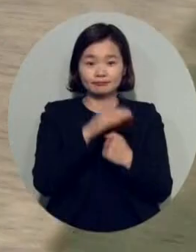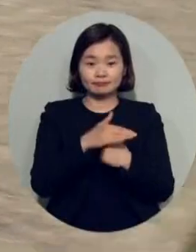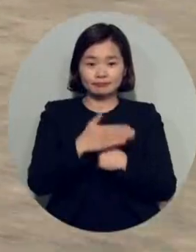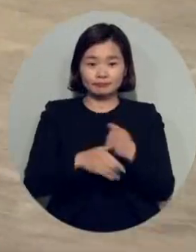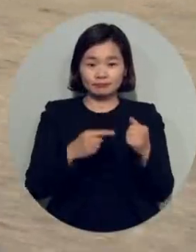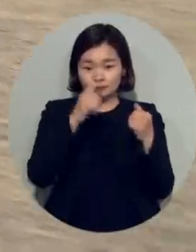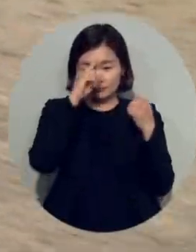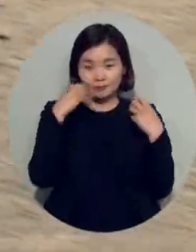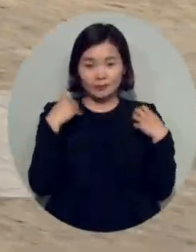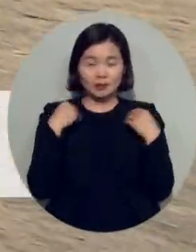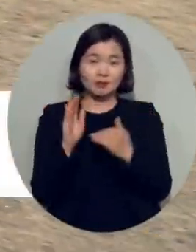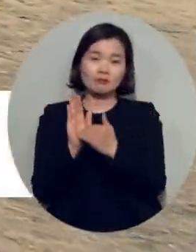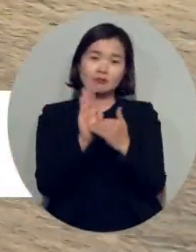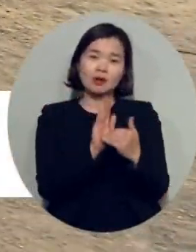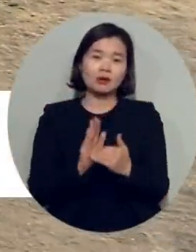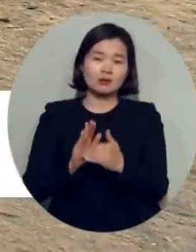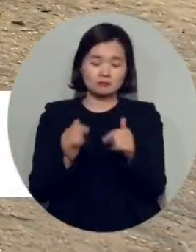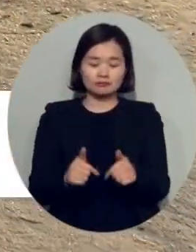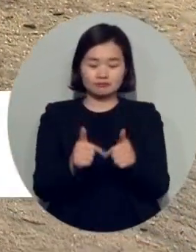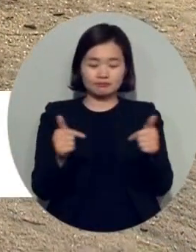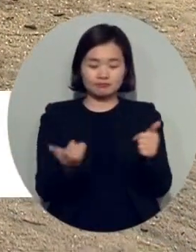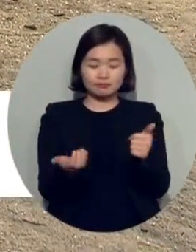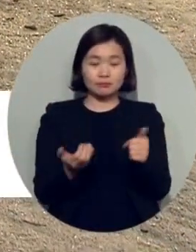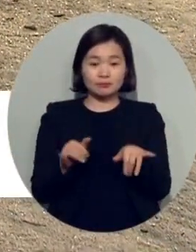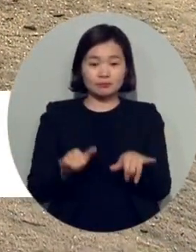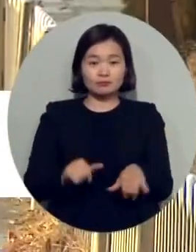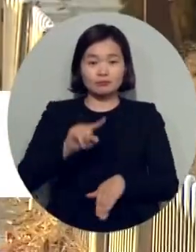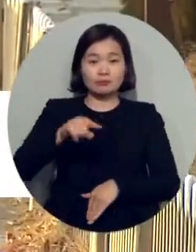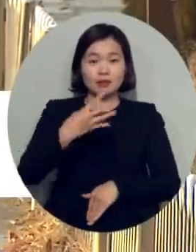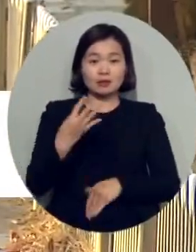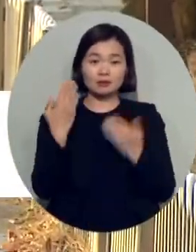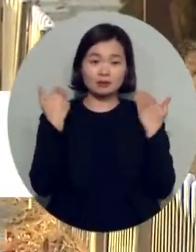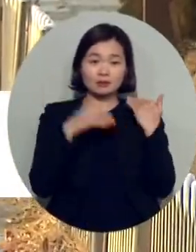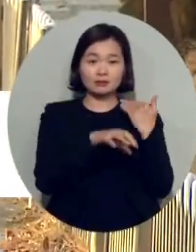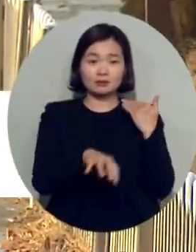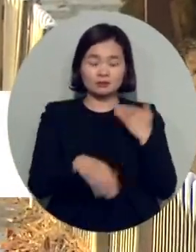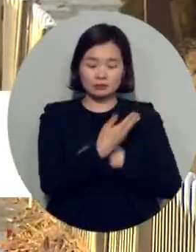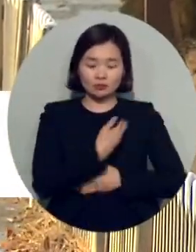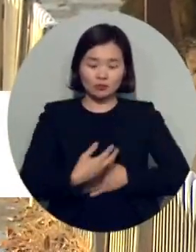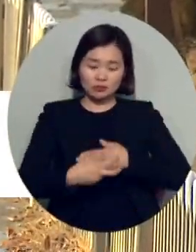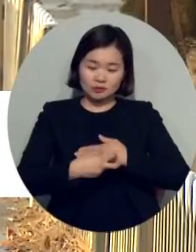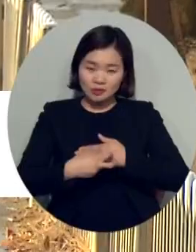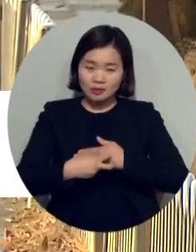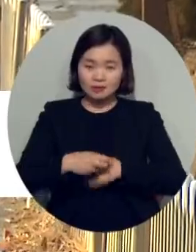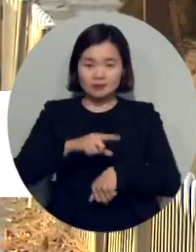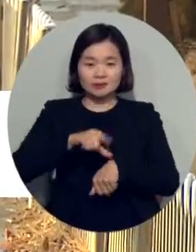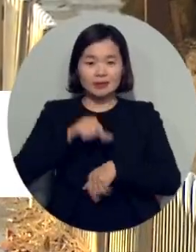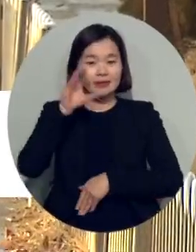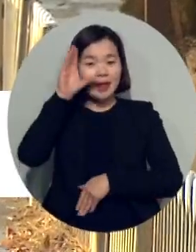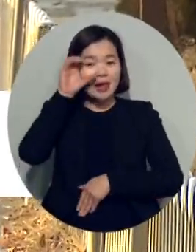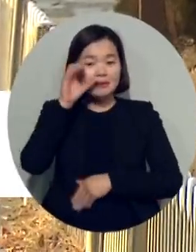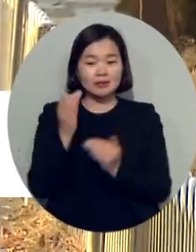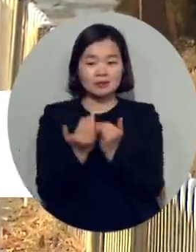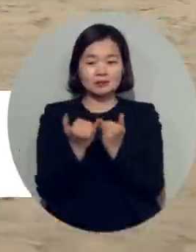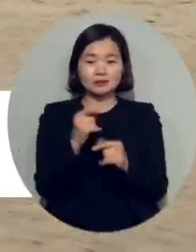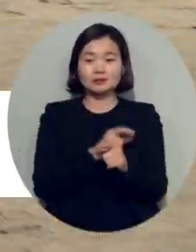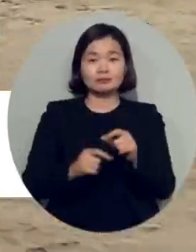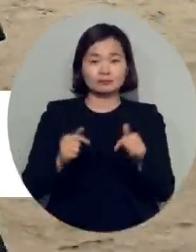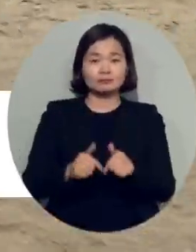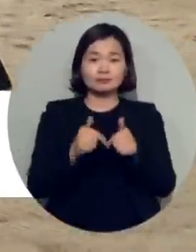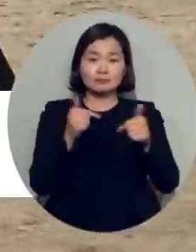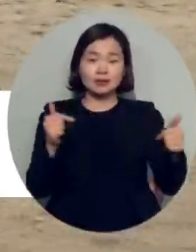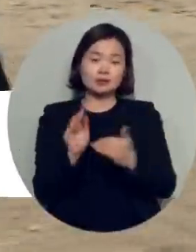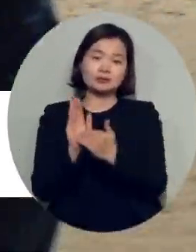교육청은 방역 업무가 늘 것에 대비해 104개 학교에 보건교사와 보건 시간 강사를 추가로 배치하고